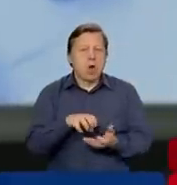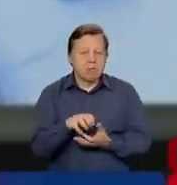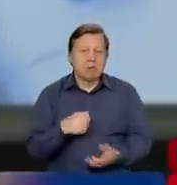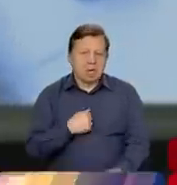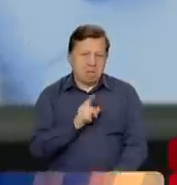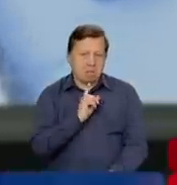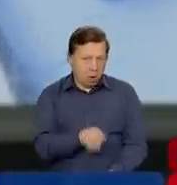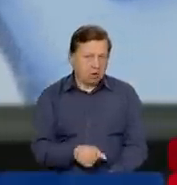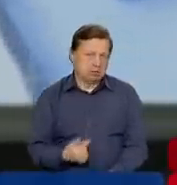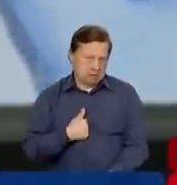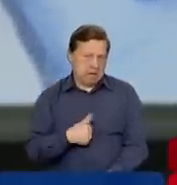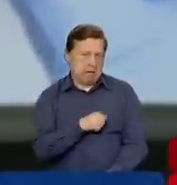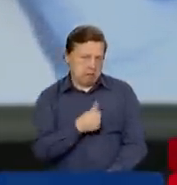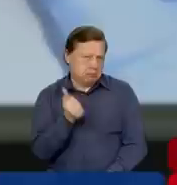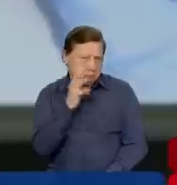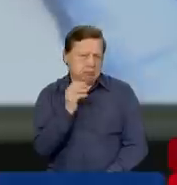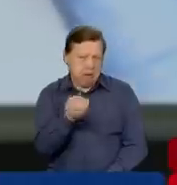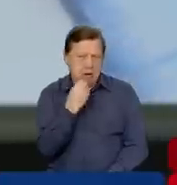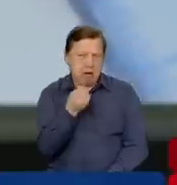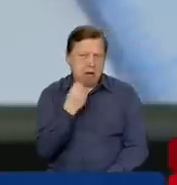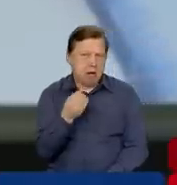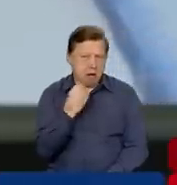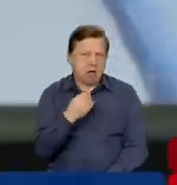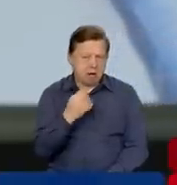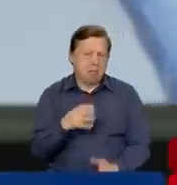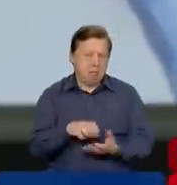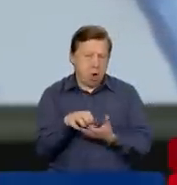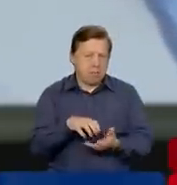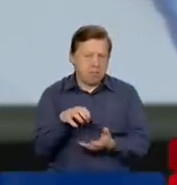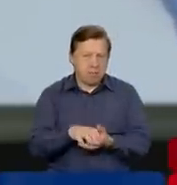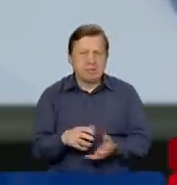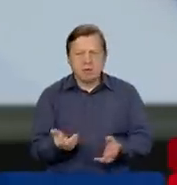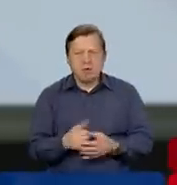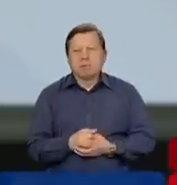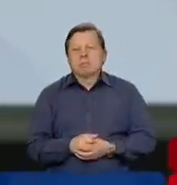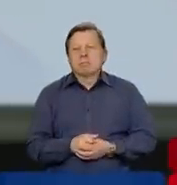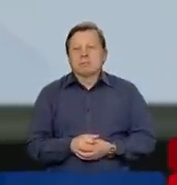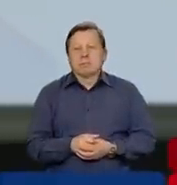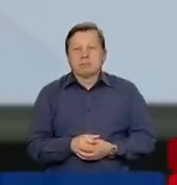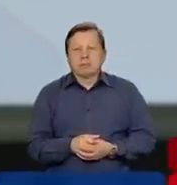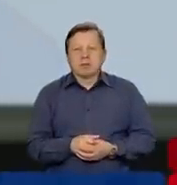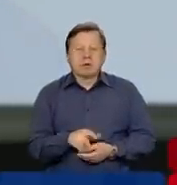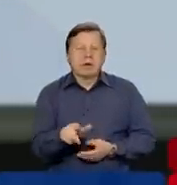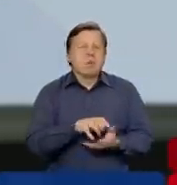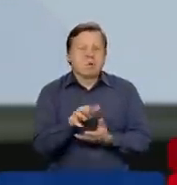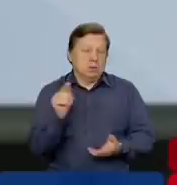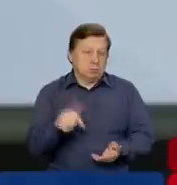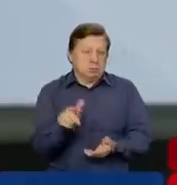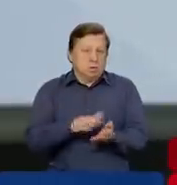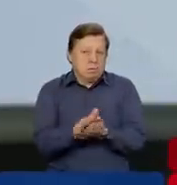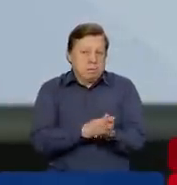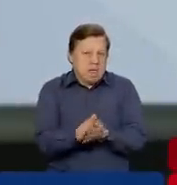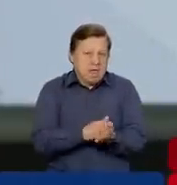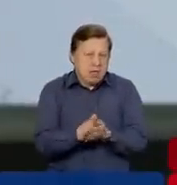sam codziennie spożywam dobrą dawkę pomidorów. Pomidory oczywiście możemy myć w